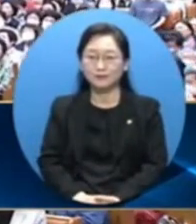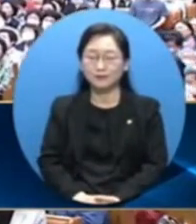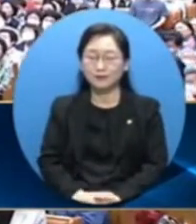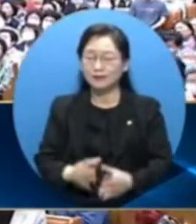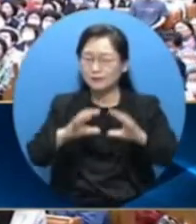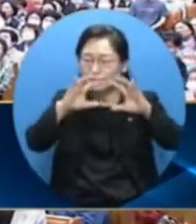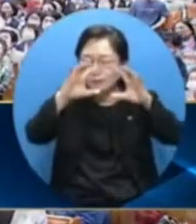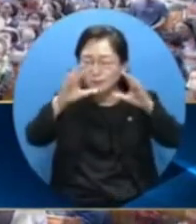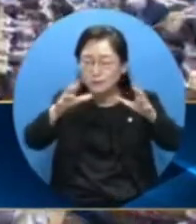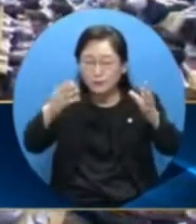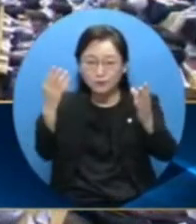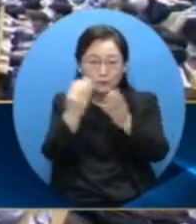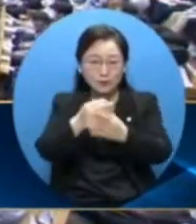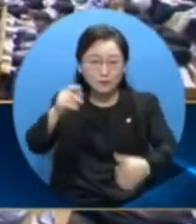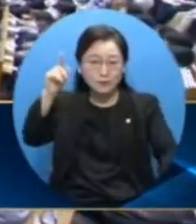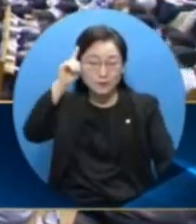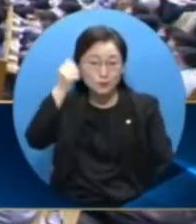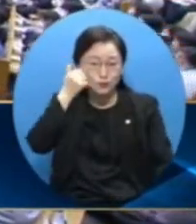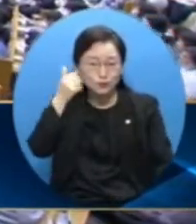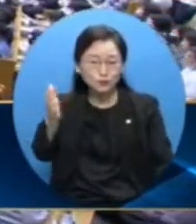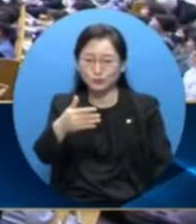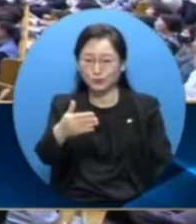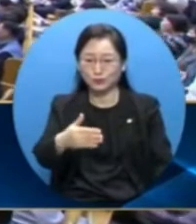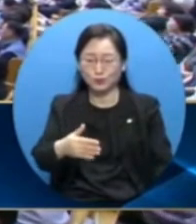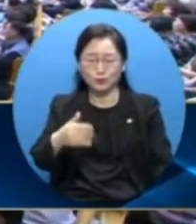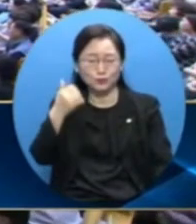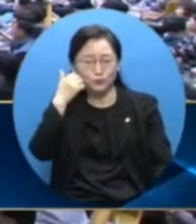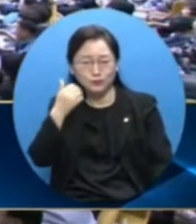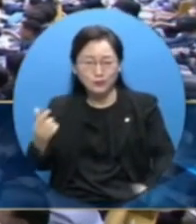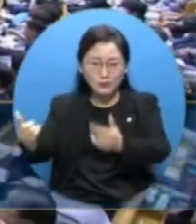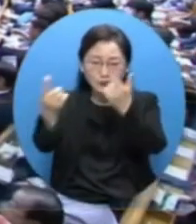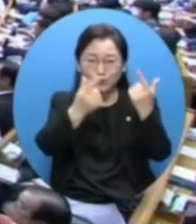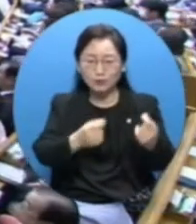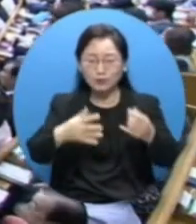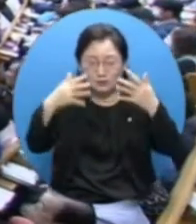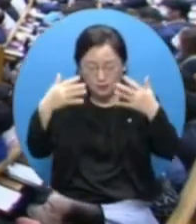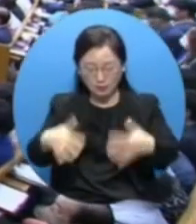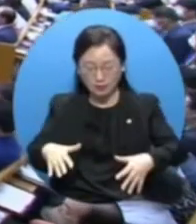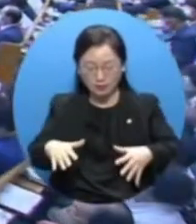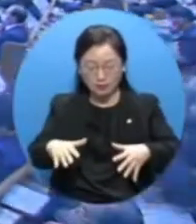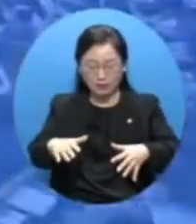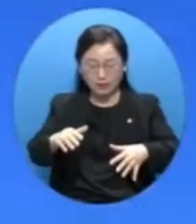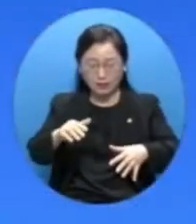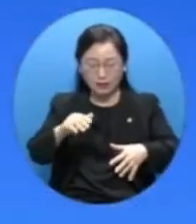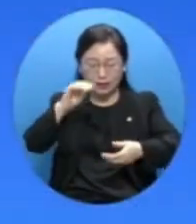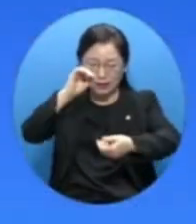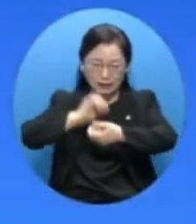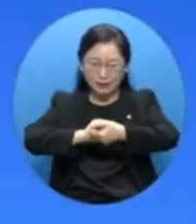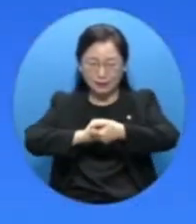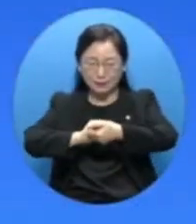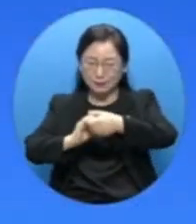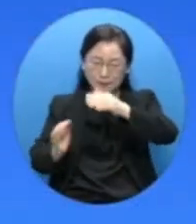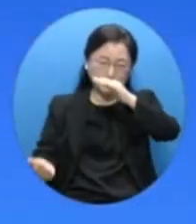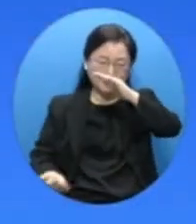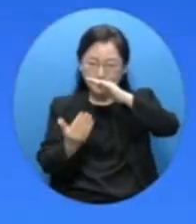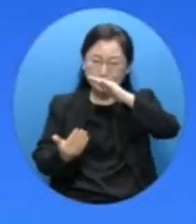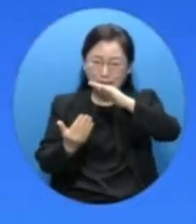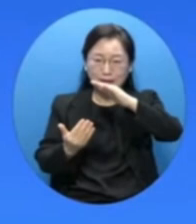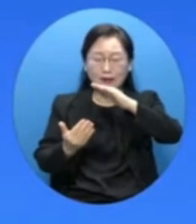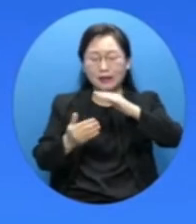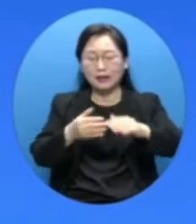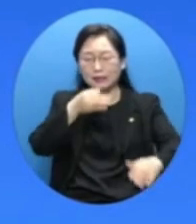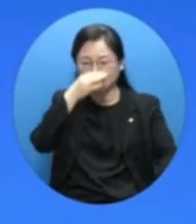이상의 완전한 사람은 없습니다. 누구나 자신의 연약함과 한계에 부딪힙니다. 때때로 아프기도